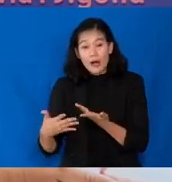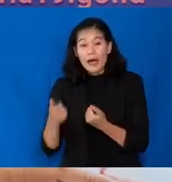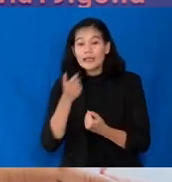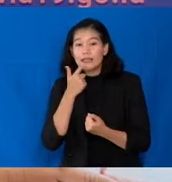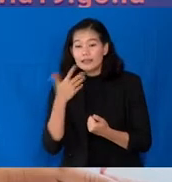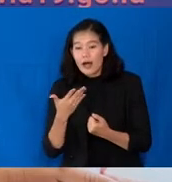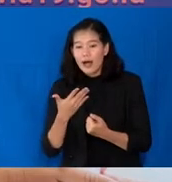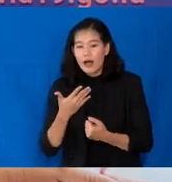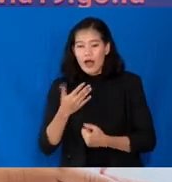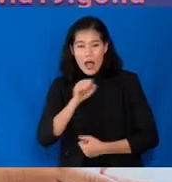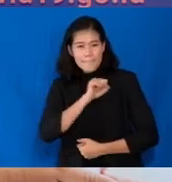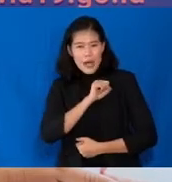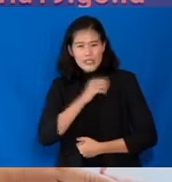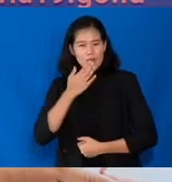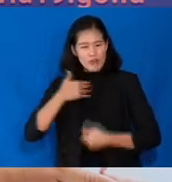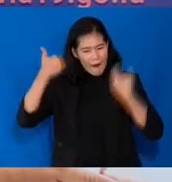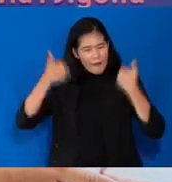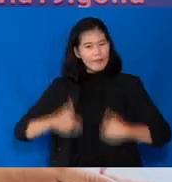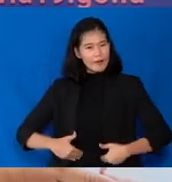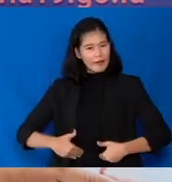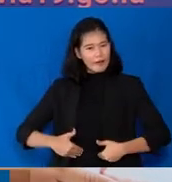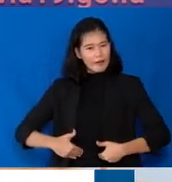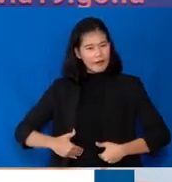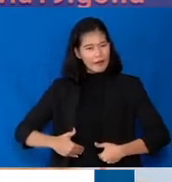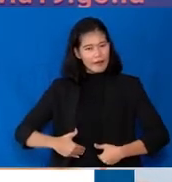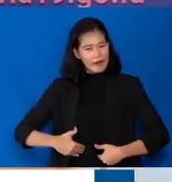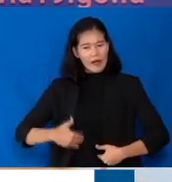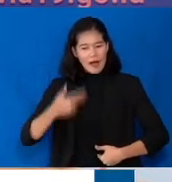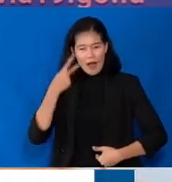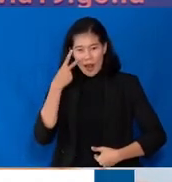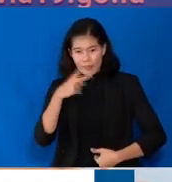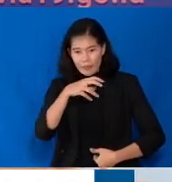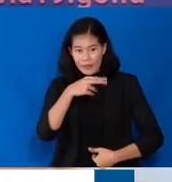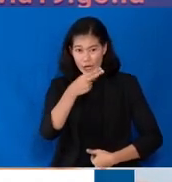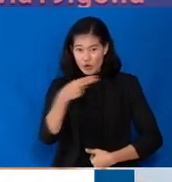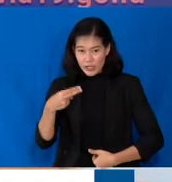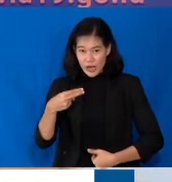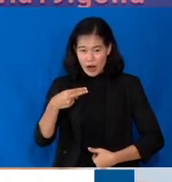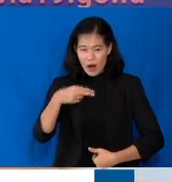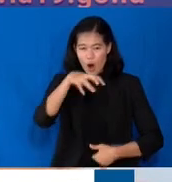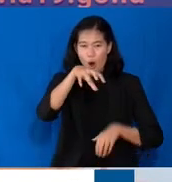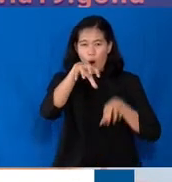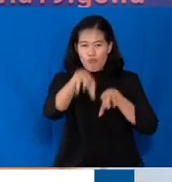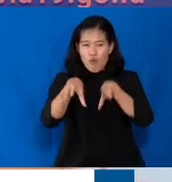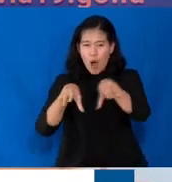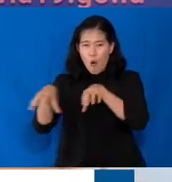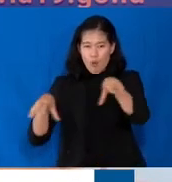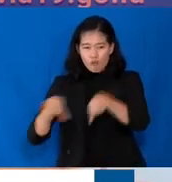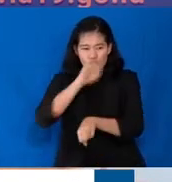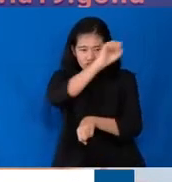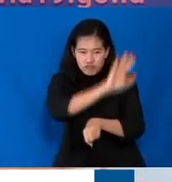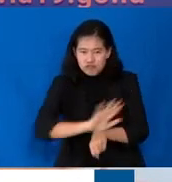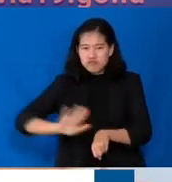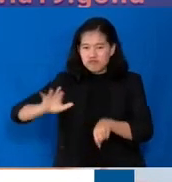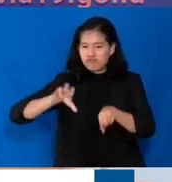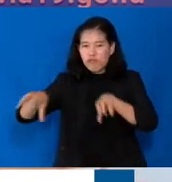karakteristik bangsa ini dengan pulau-pulau yang tersebar di nusantara ini yang